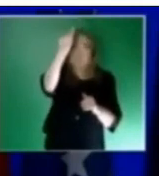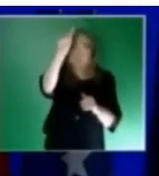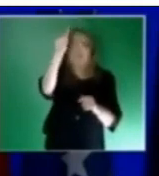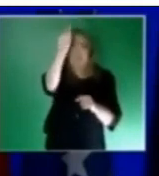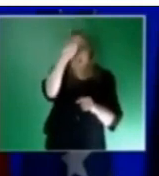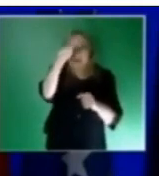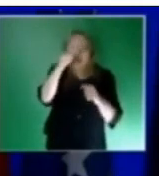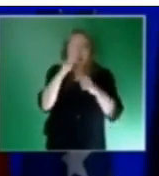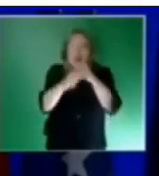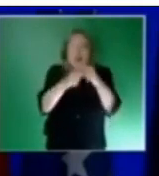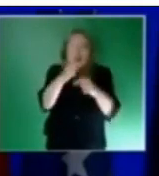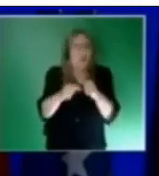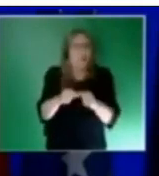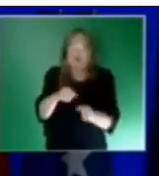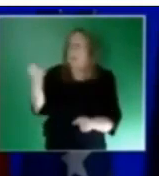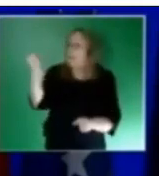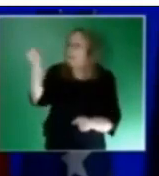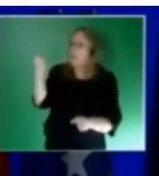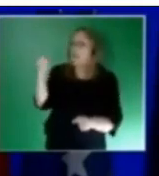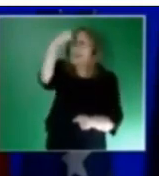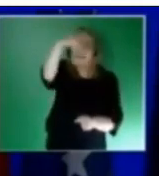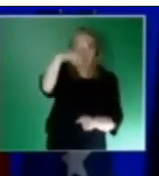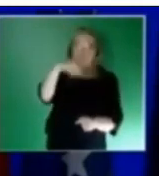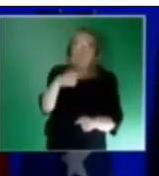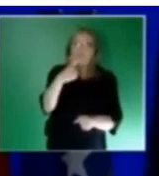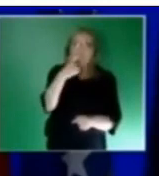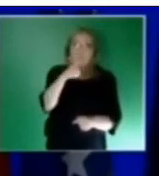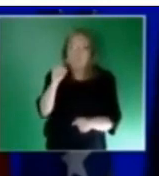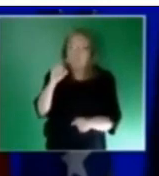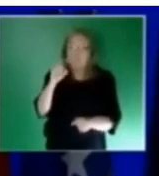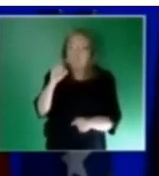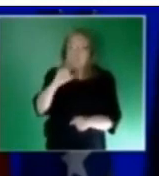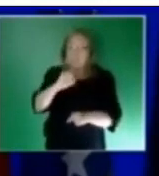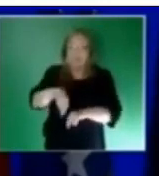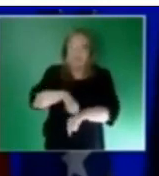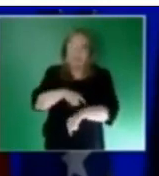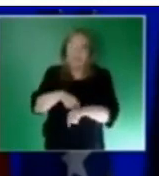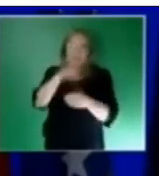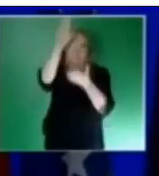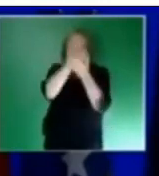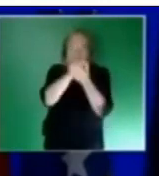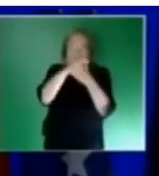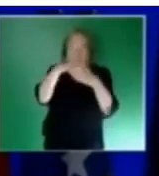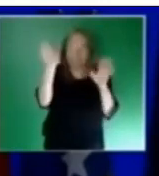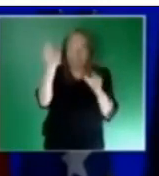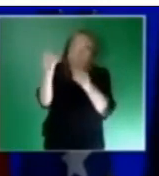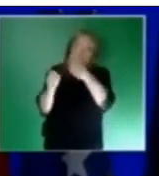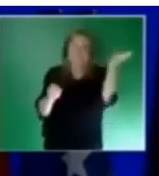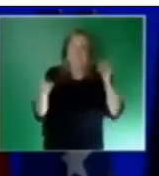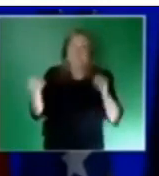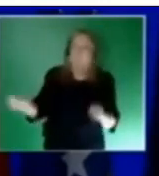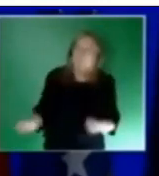ha se pued hacer Porque El problema es el Mercado Porque tenemos que trabajar y tenemos que